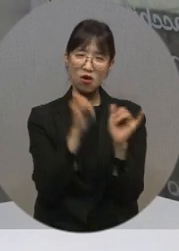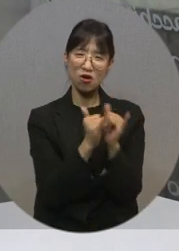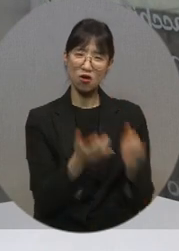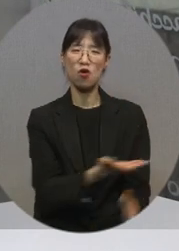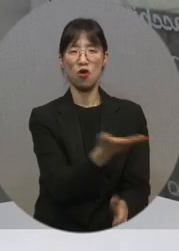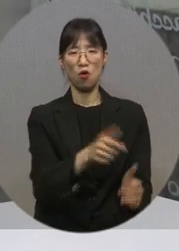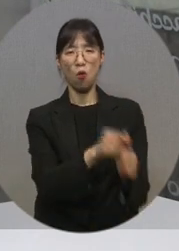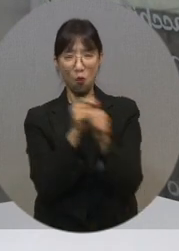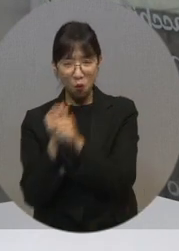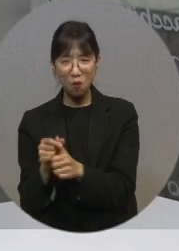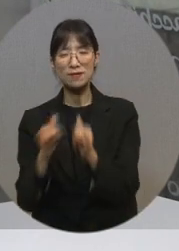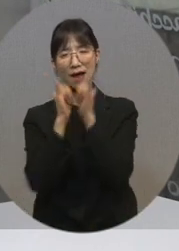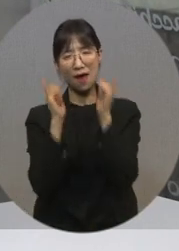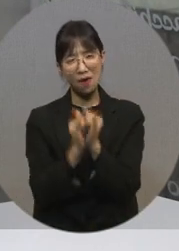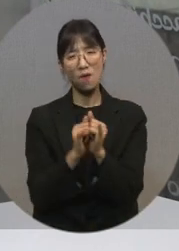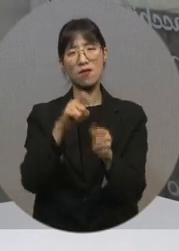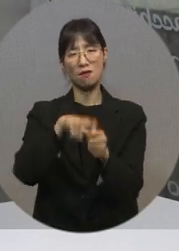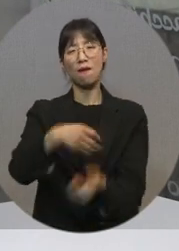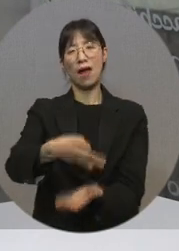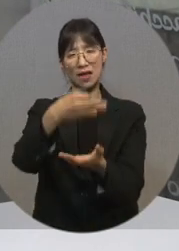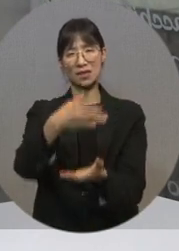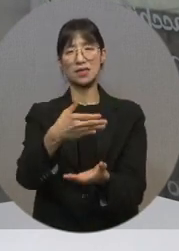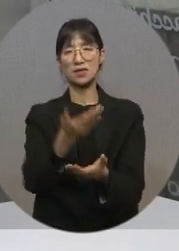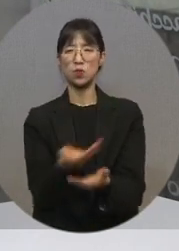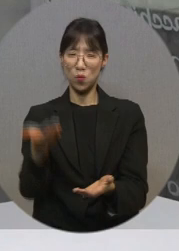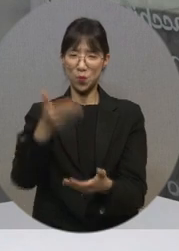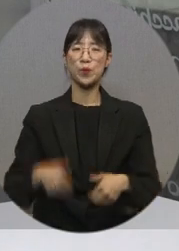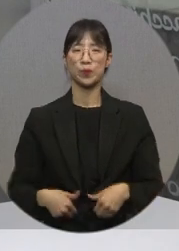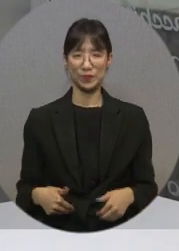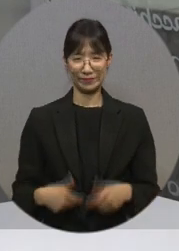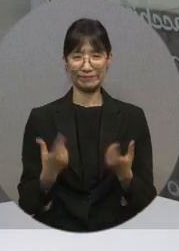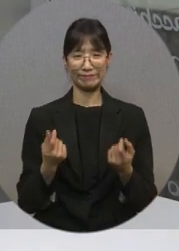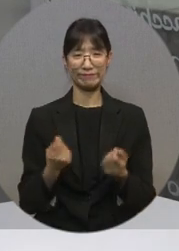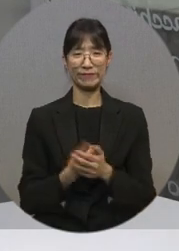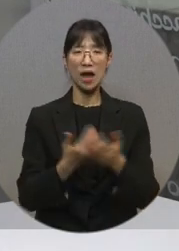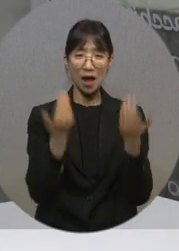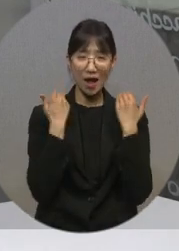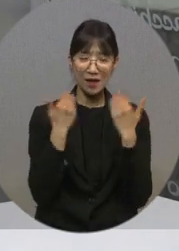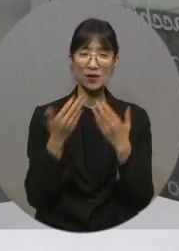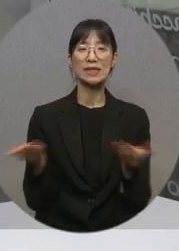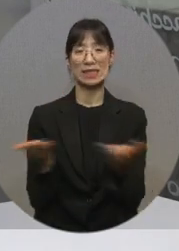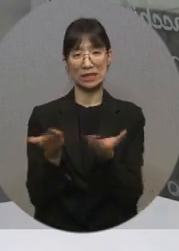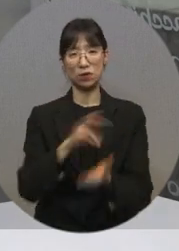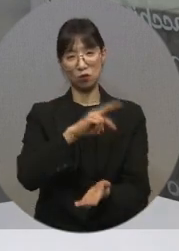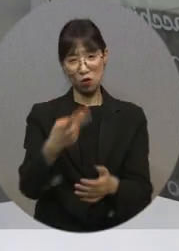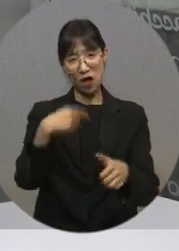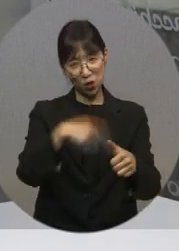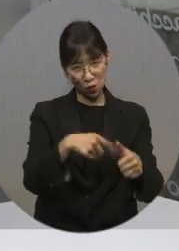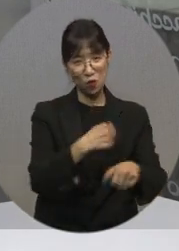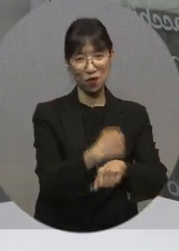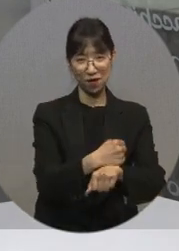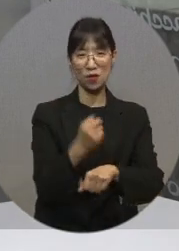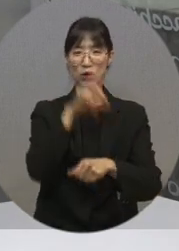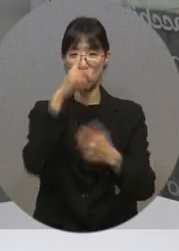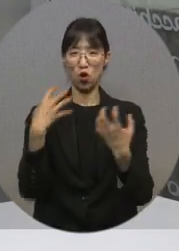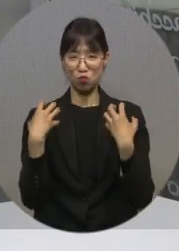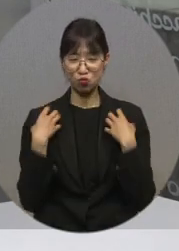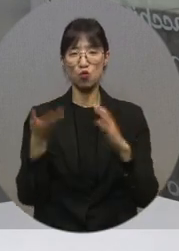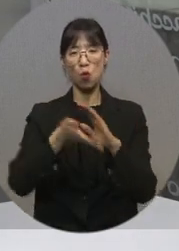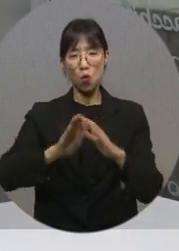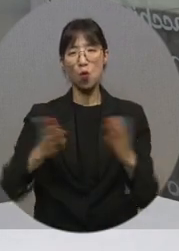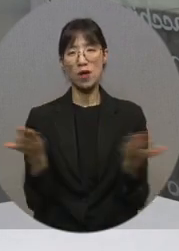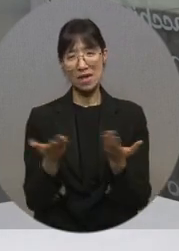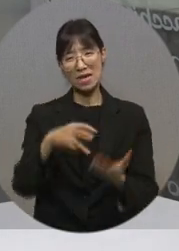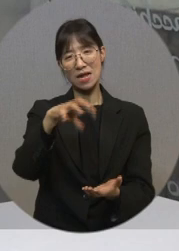고용하면서 사회적 가치를 높일 필요가 있다고 봅니다. 학교에서 직업전환 교육을 해내는 거, 정부는 공공의